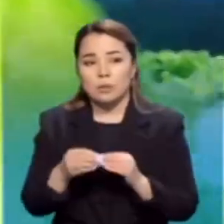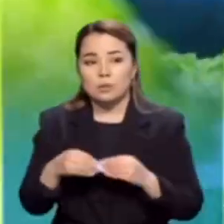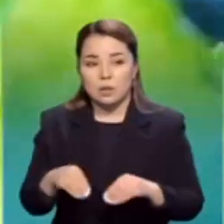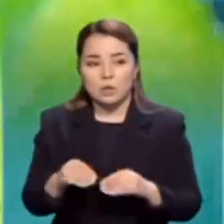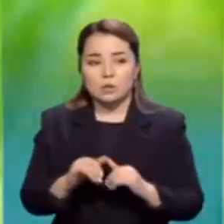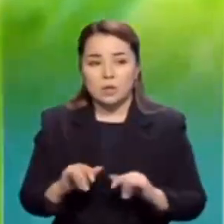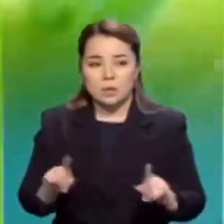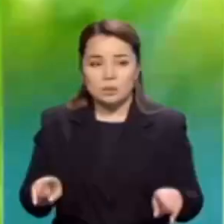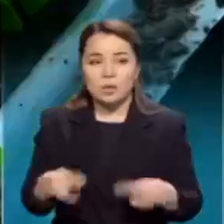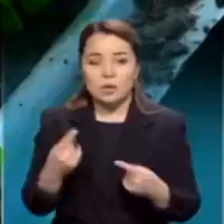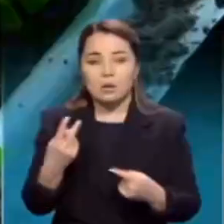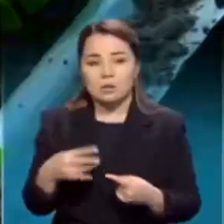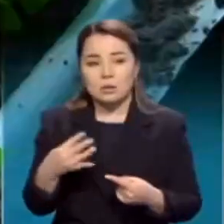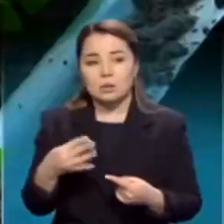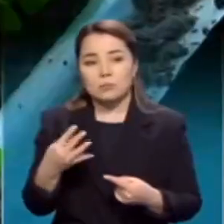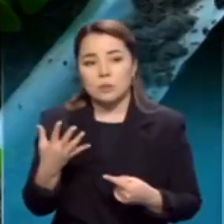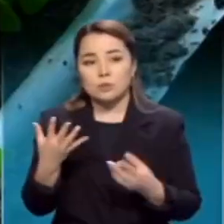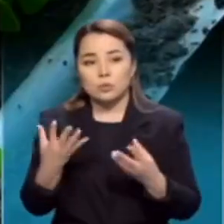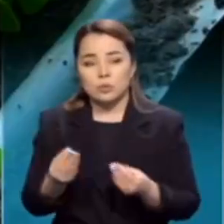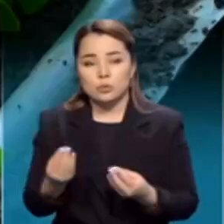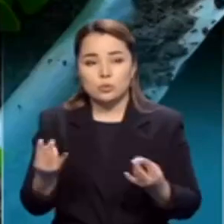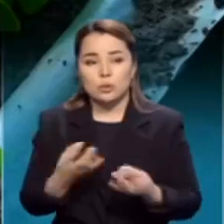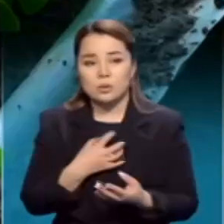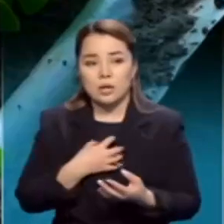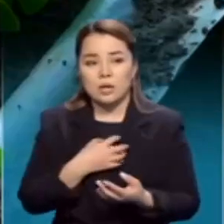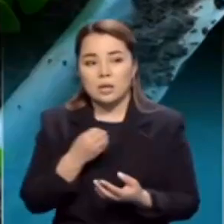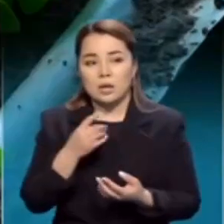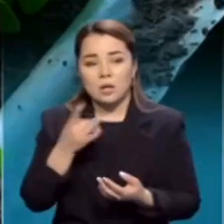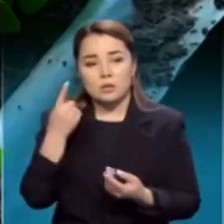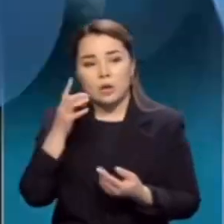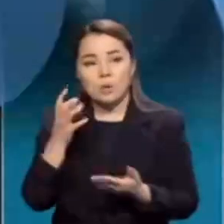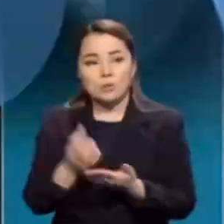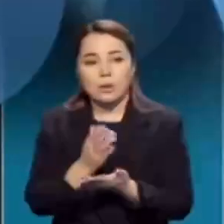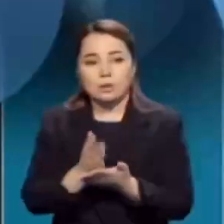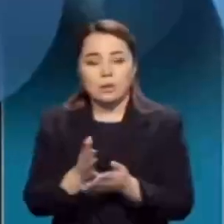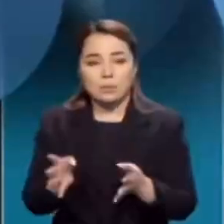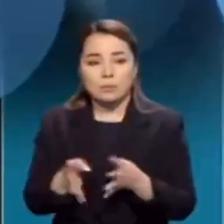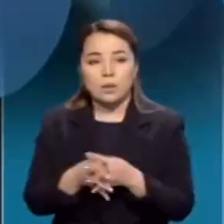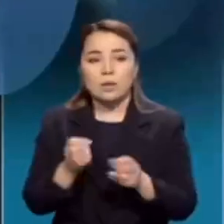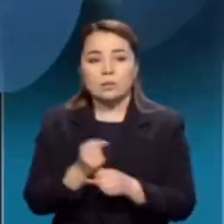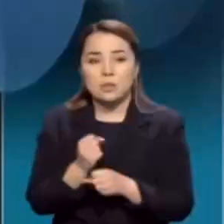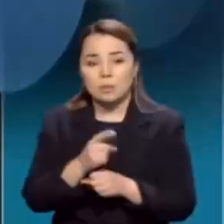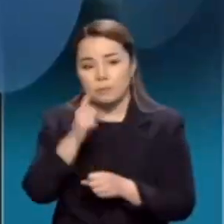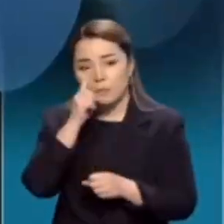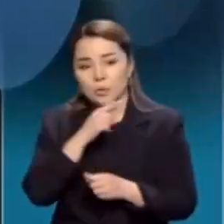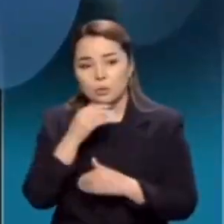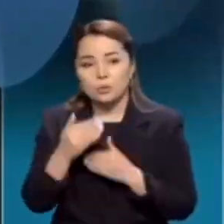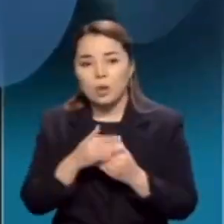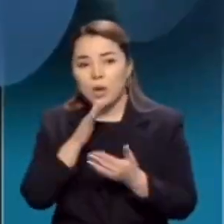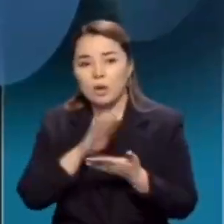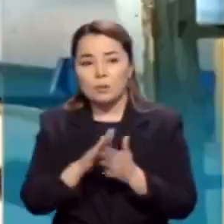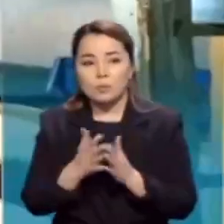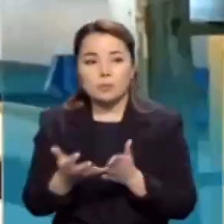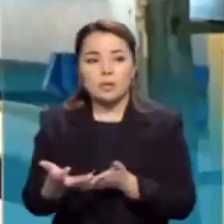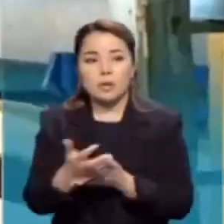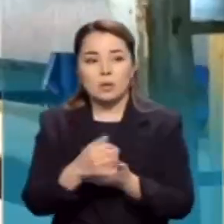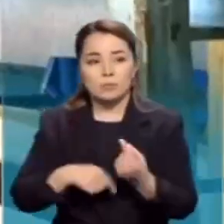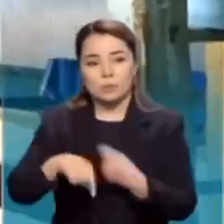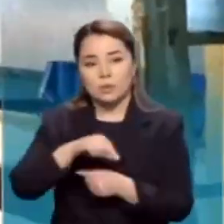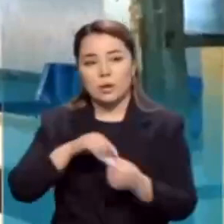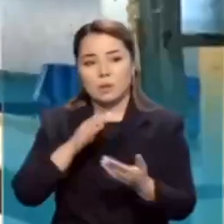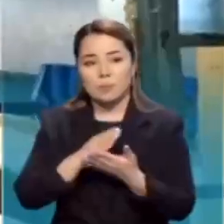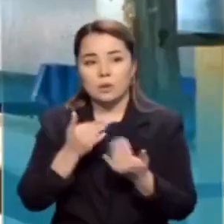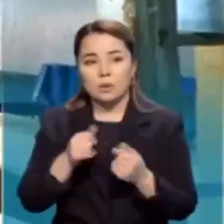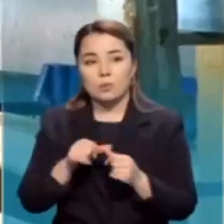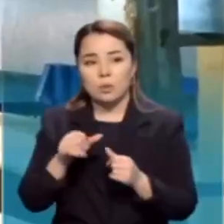көктеп жайқалтуға 40-45 күн қажет. Бірақ Ерлан өз ойлап тапқан тыңайтқышының арқасында бір айға жуық уақытта өнім жинап отыр. Жалпы